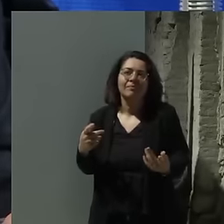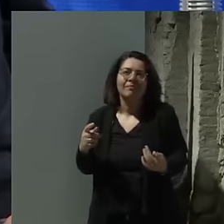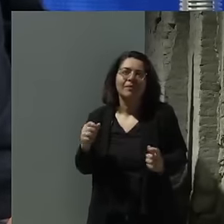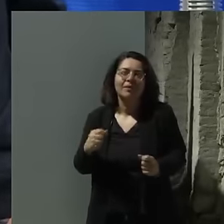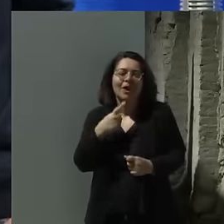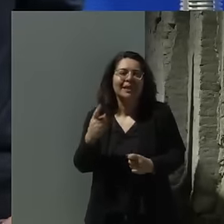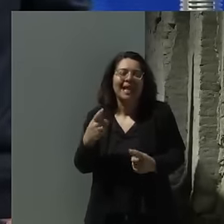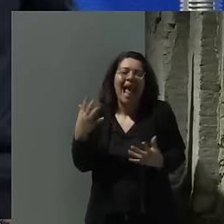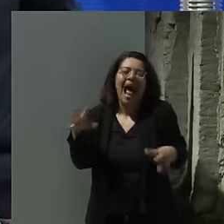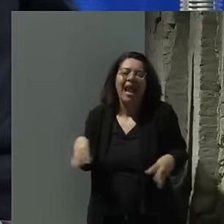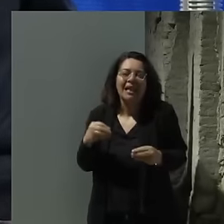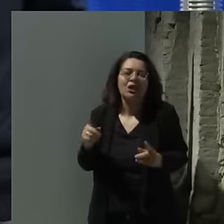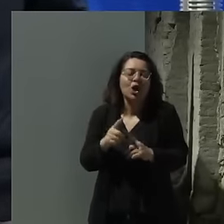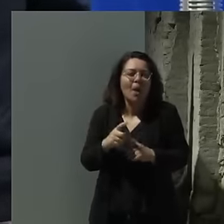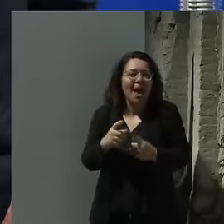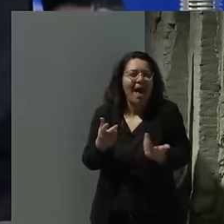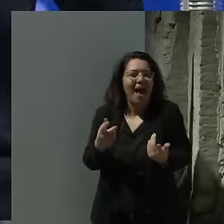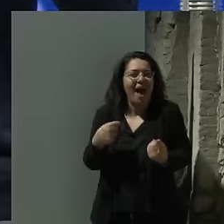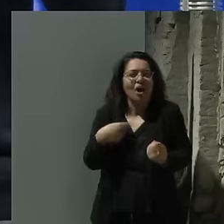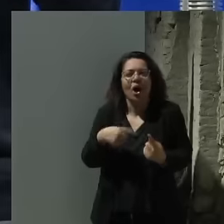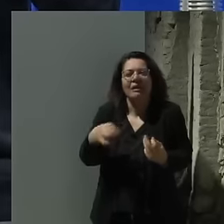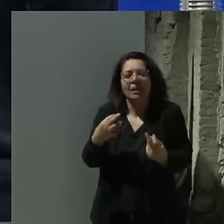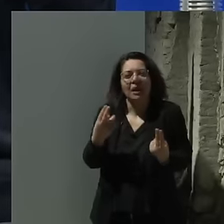basta prendere, le prendiamo solo noi. E